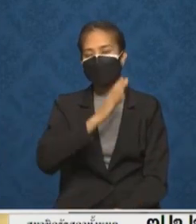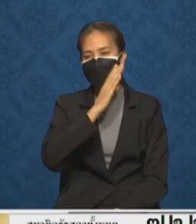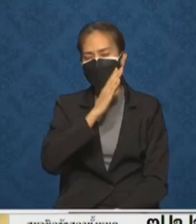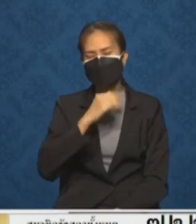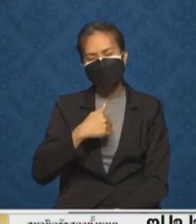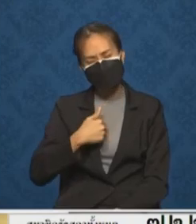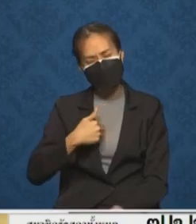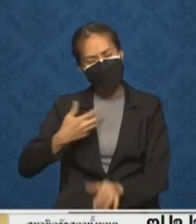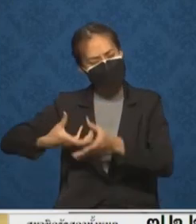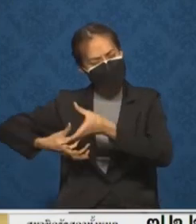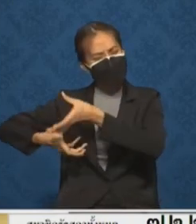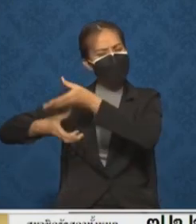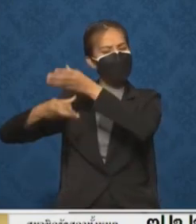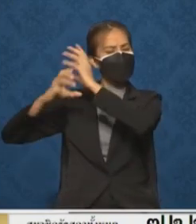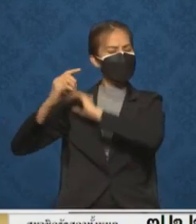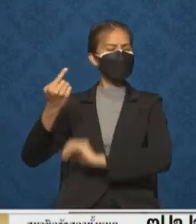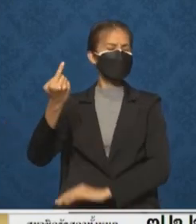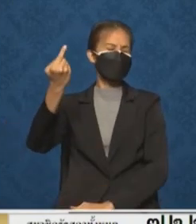กันเราก็จะพบความจริงว่า